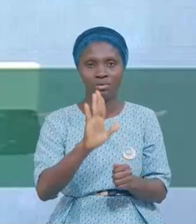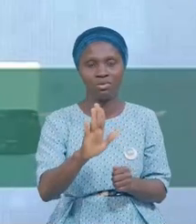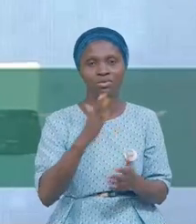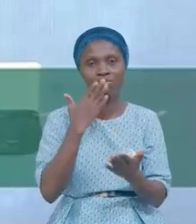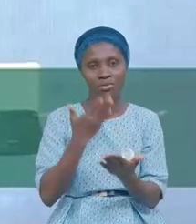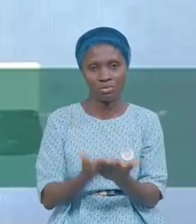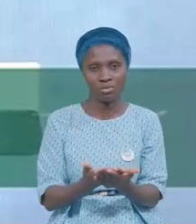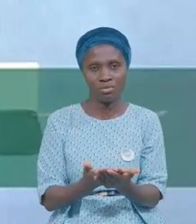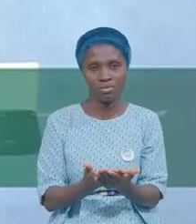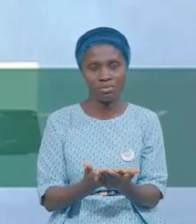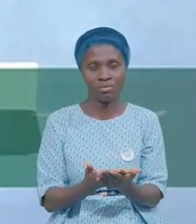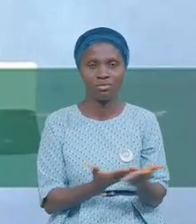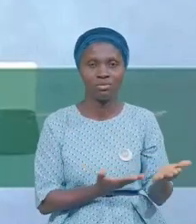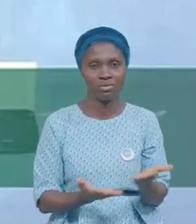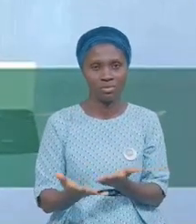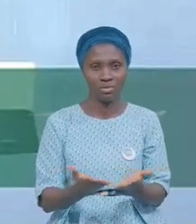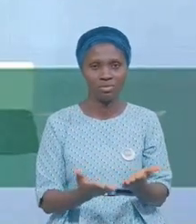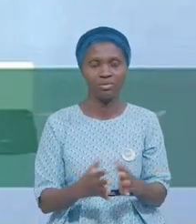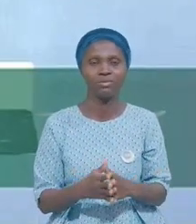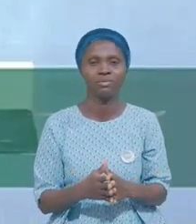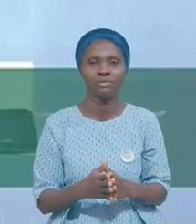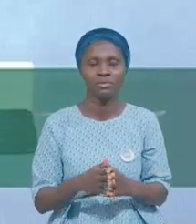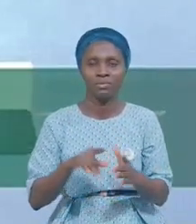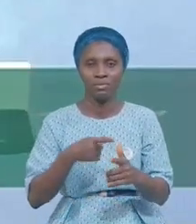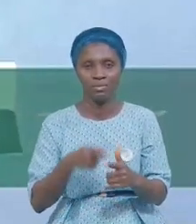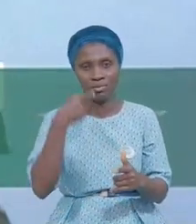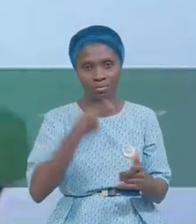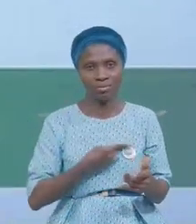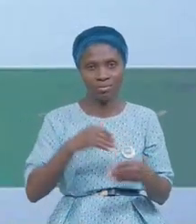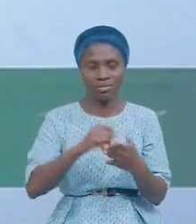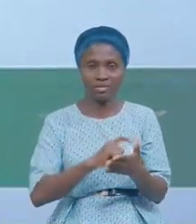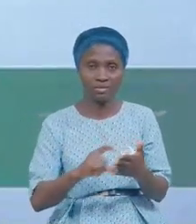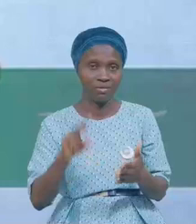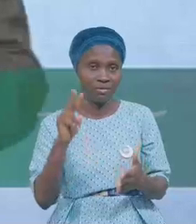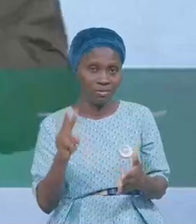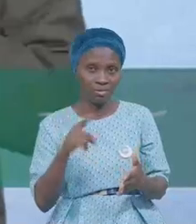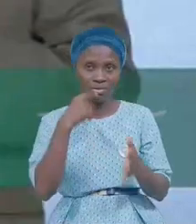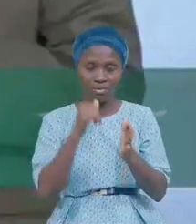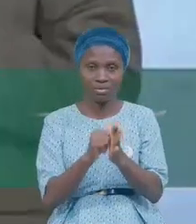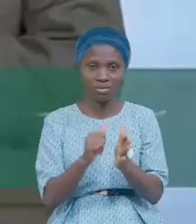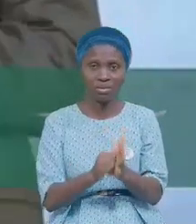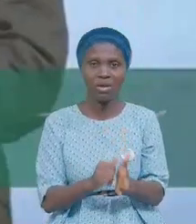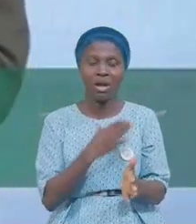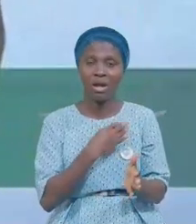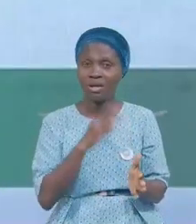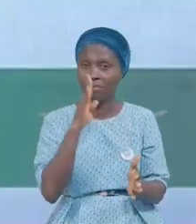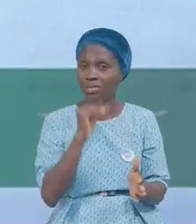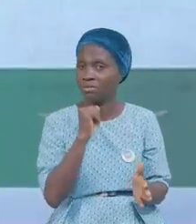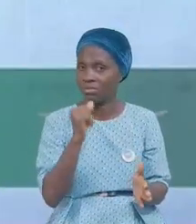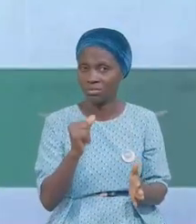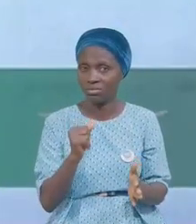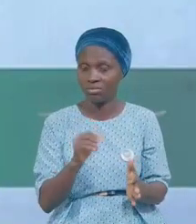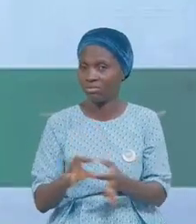culte raisonnable. Il nous dit dans le verset 2. Verset 2 dit, « Ne vous conformez pas au